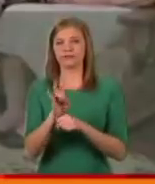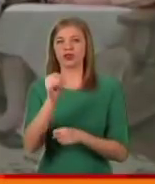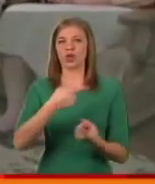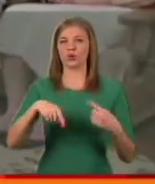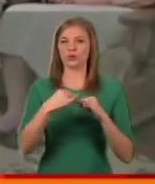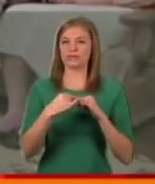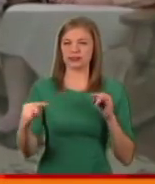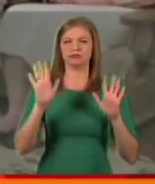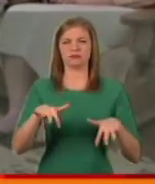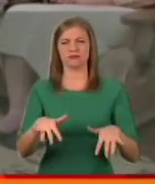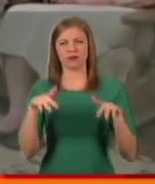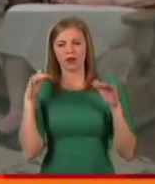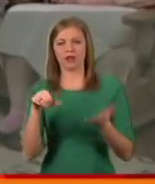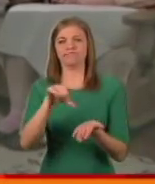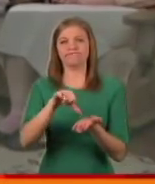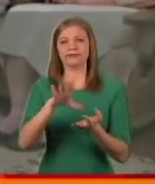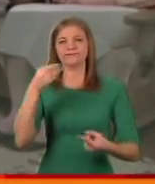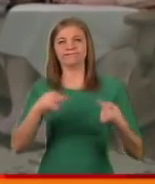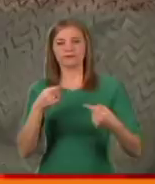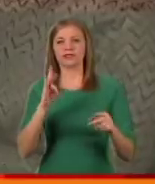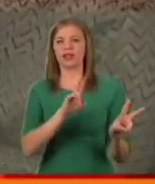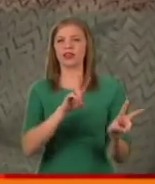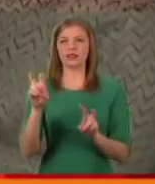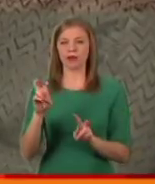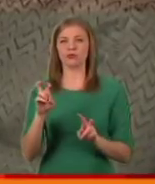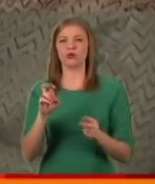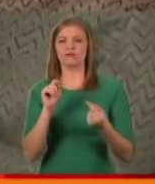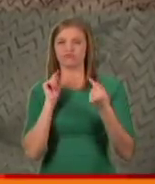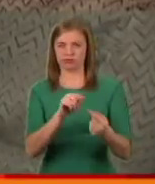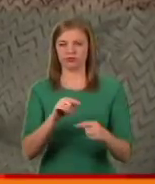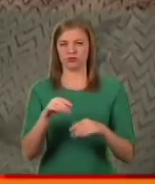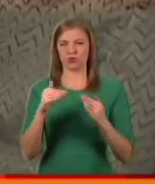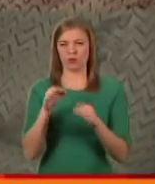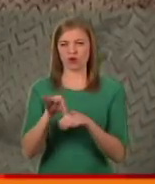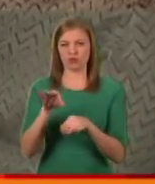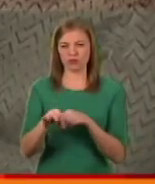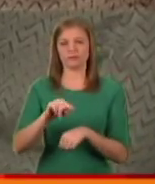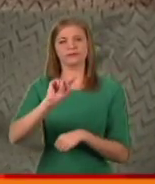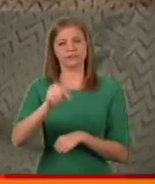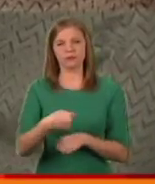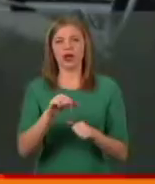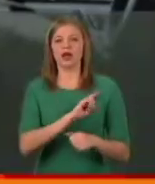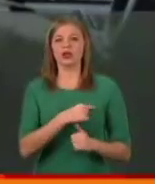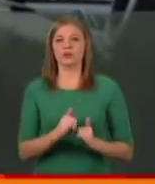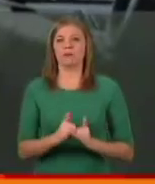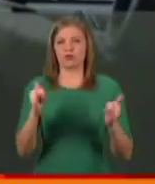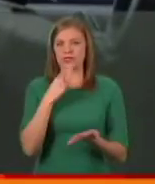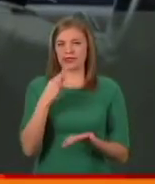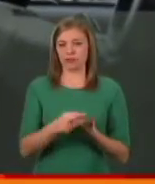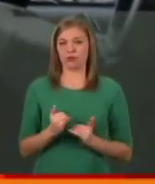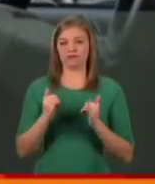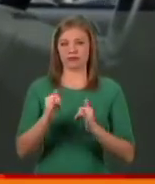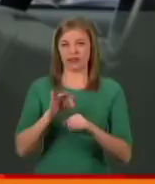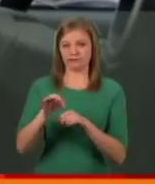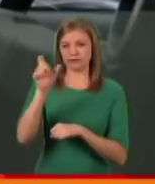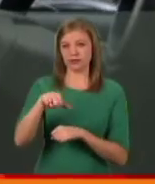столи, в парламент, бере участь в дискусіях на тему протидії домашньому насильству, вимагає посилення відповідальності для